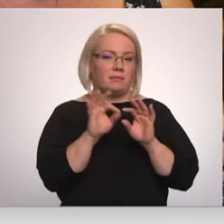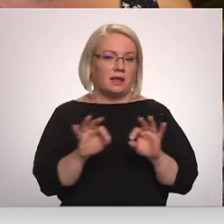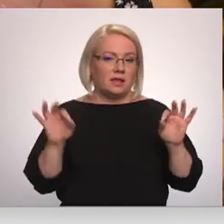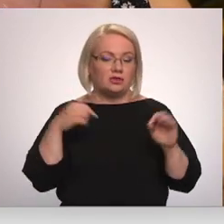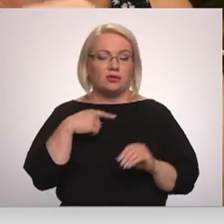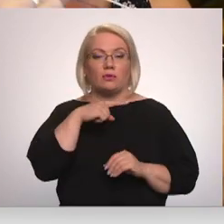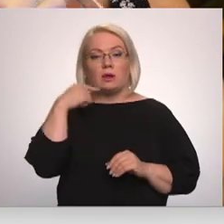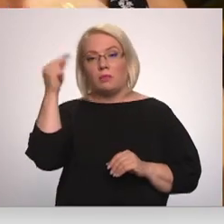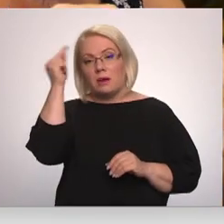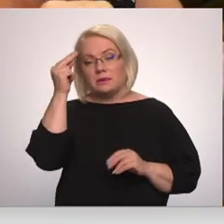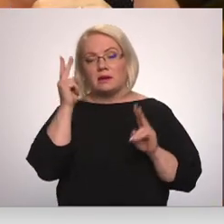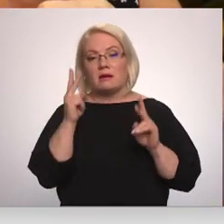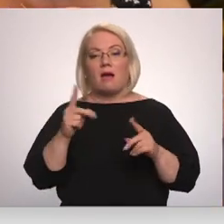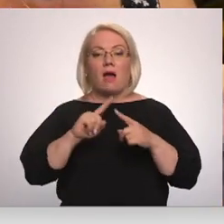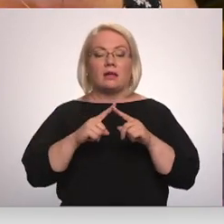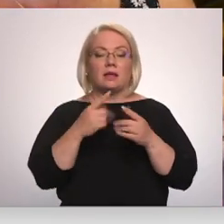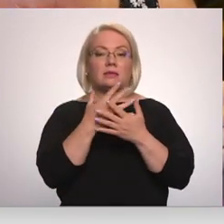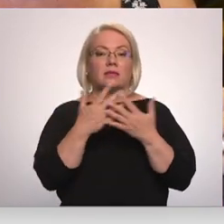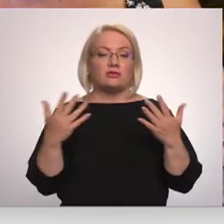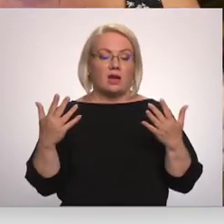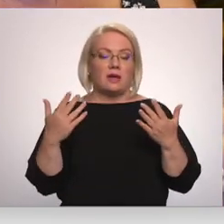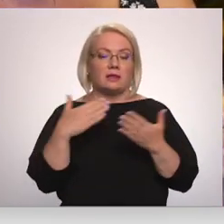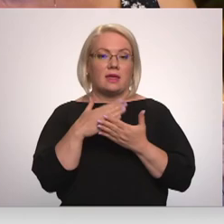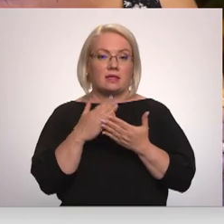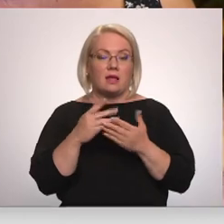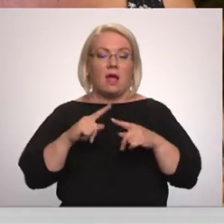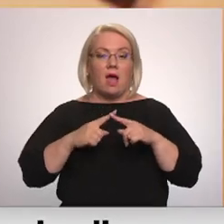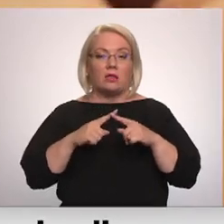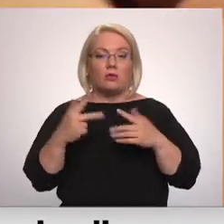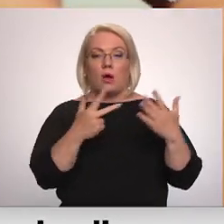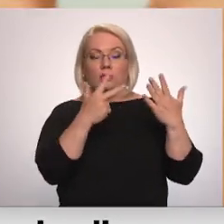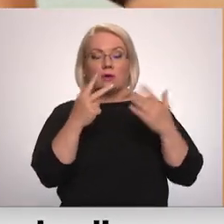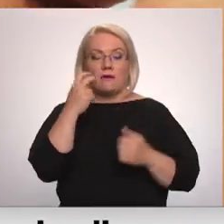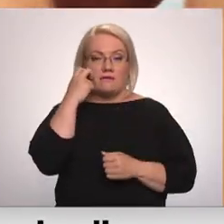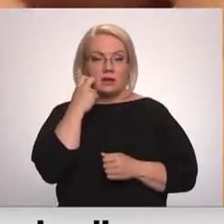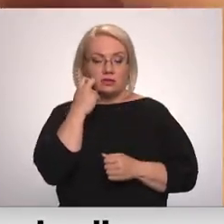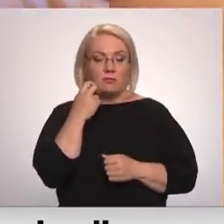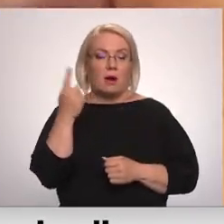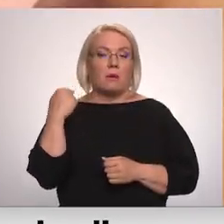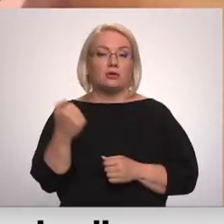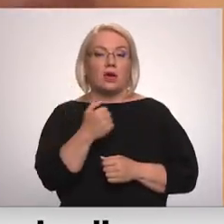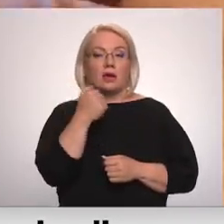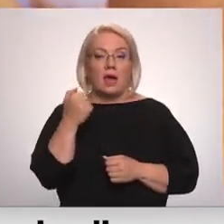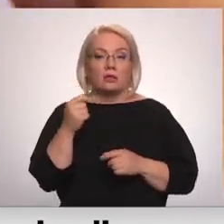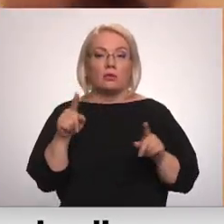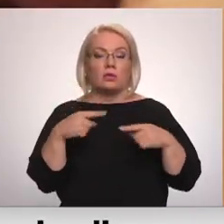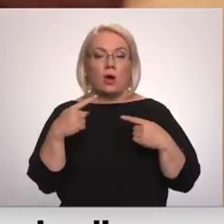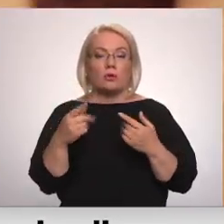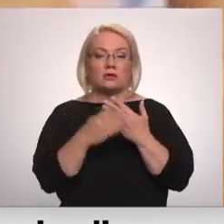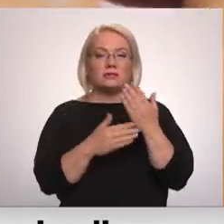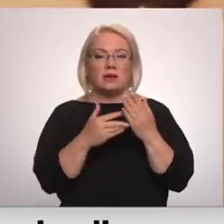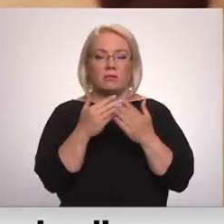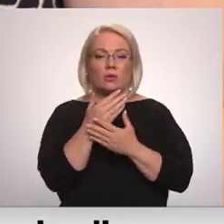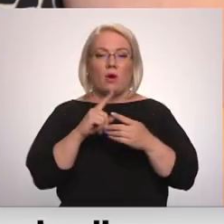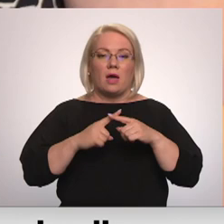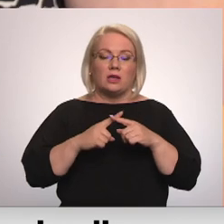es gribu iemācīties, kā adīt dažādas detaļas. Adu jau no 8 gadu vecuma. Pērn latviešu etnogrāfisko cimdu adīšanas tradīcijas